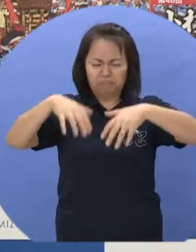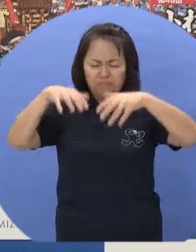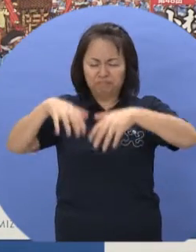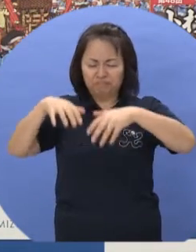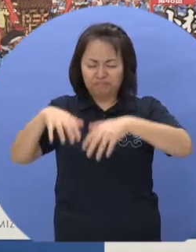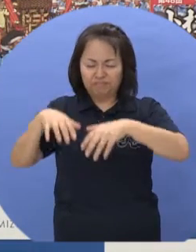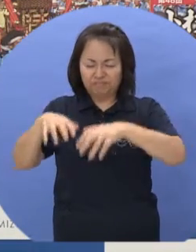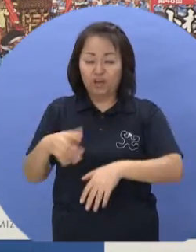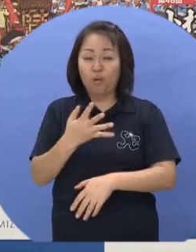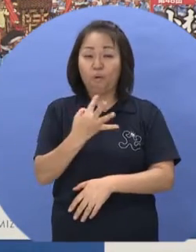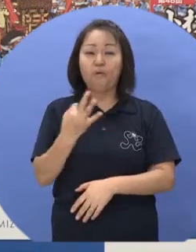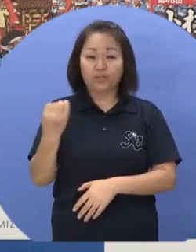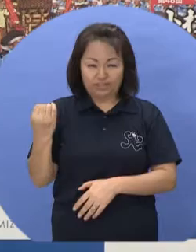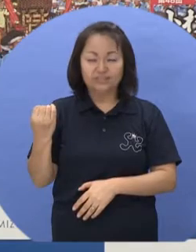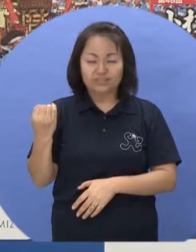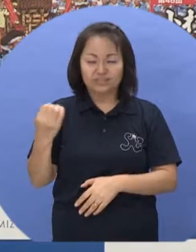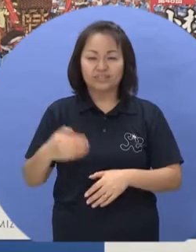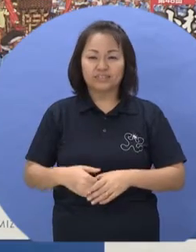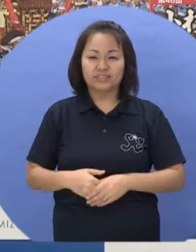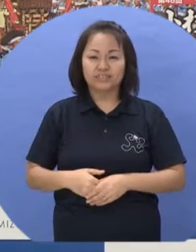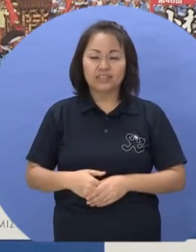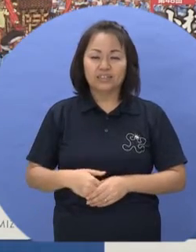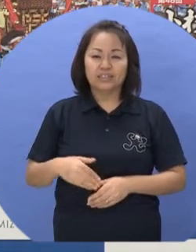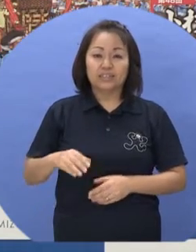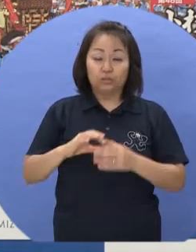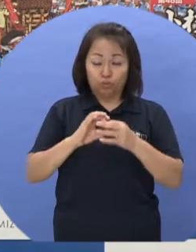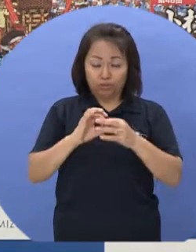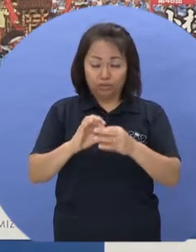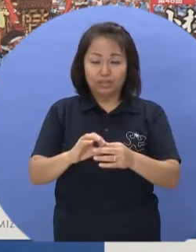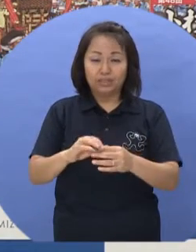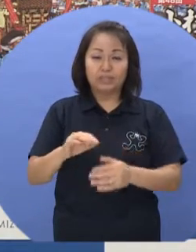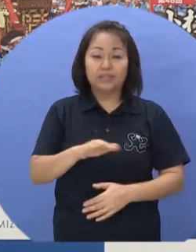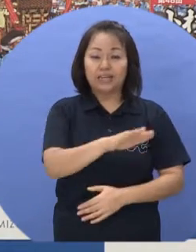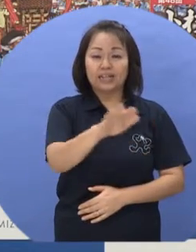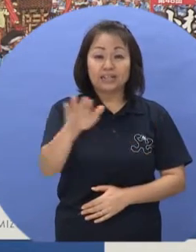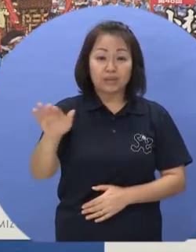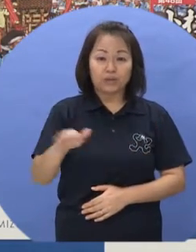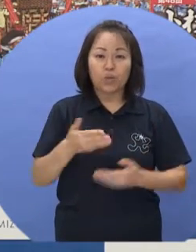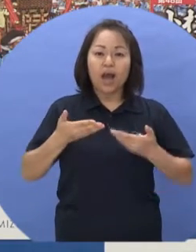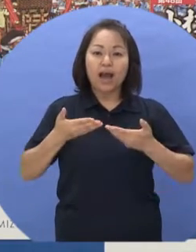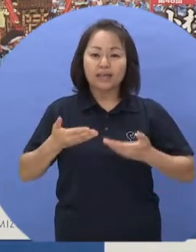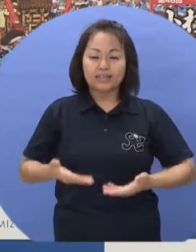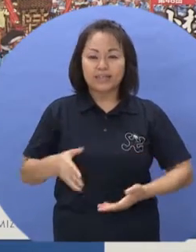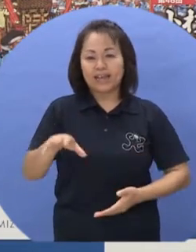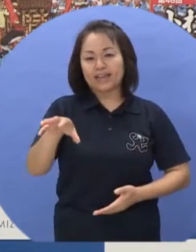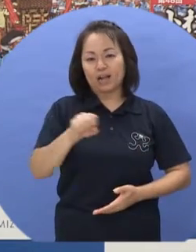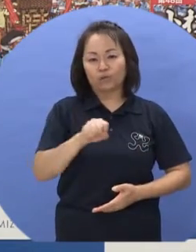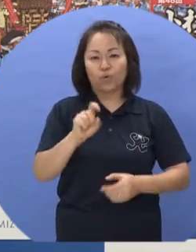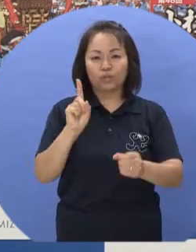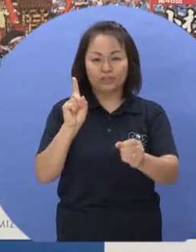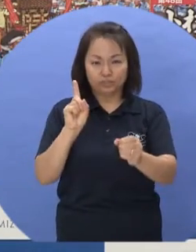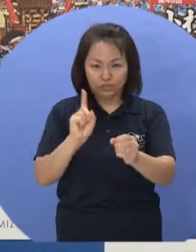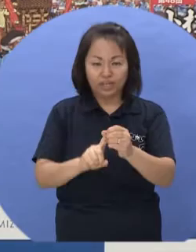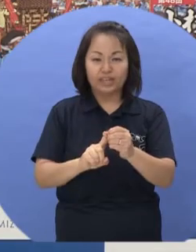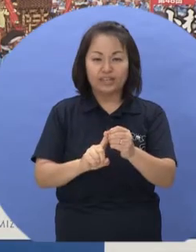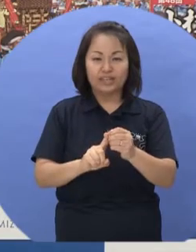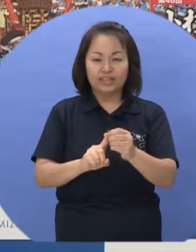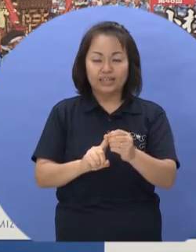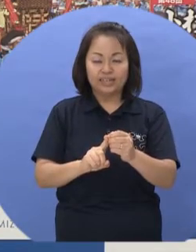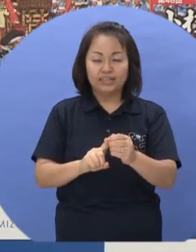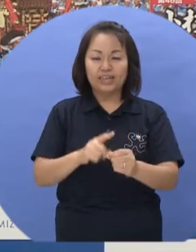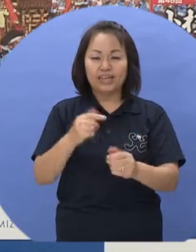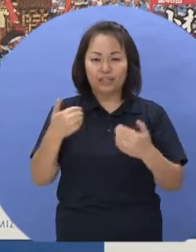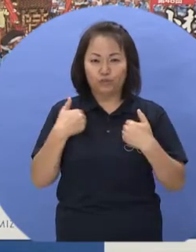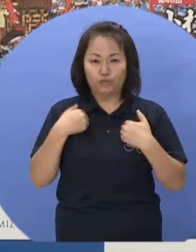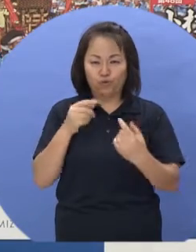ということでございます。市といたしましても、引き続き市民の皆さんの安全確保に向けて警戒など必要な対策を